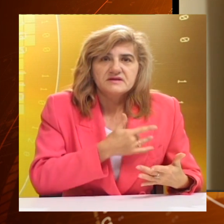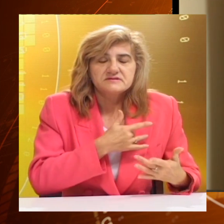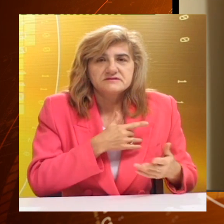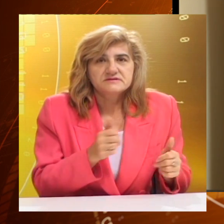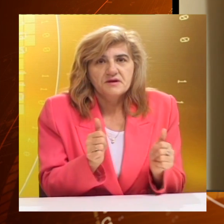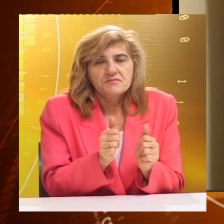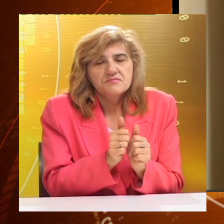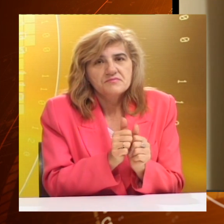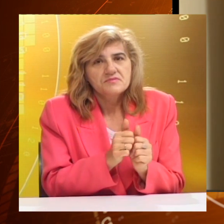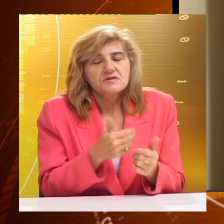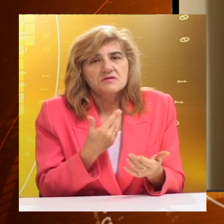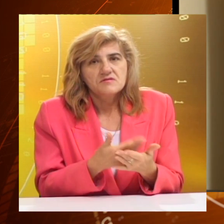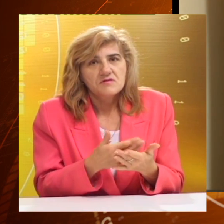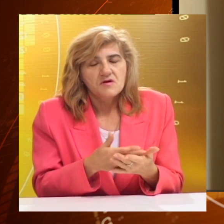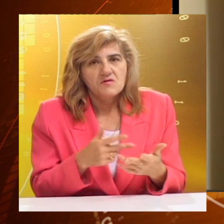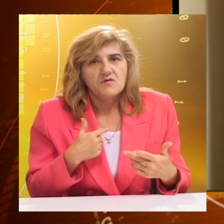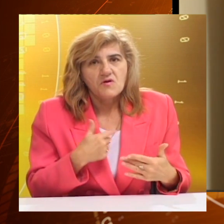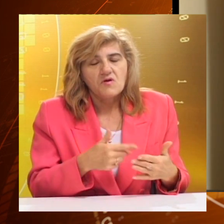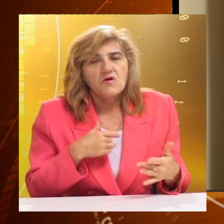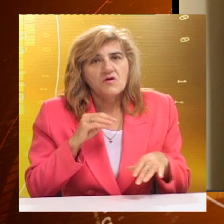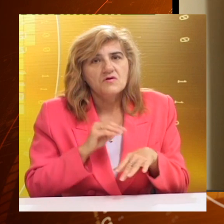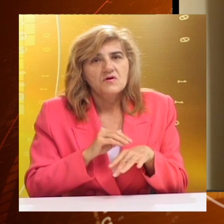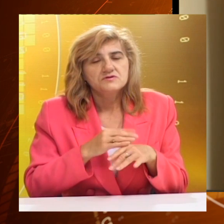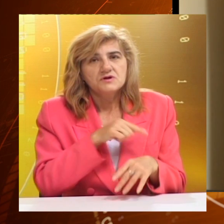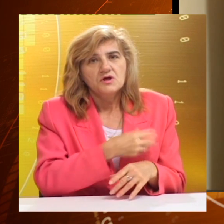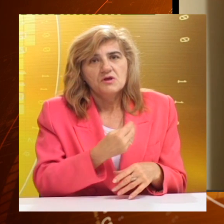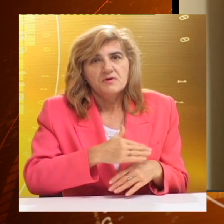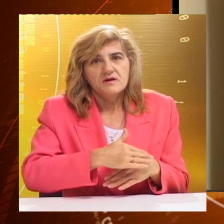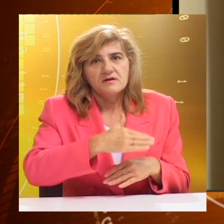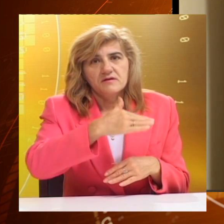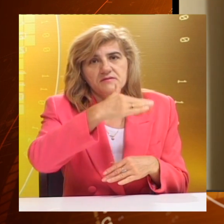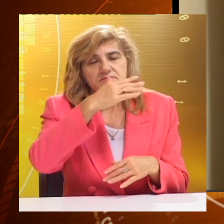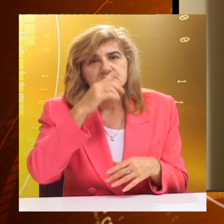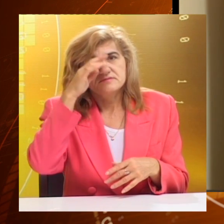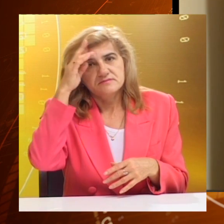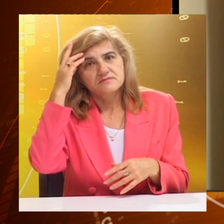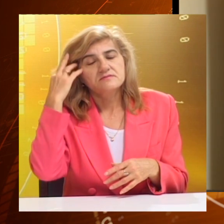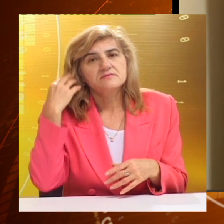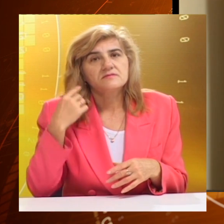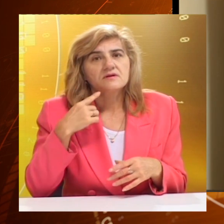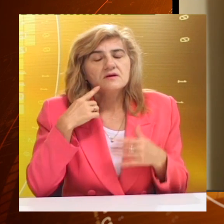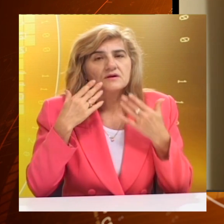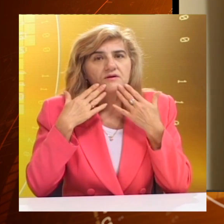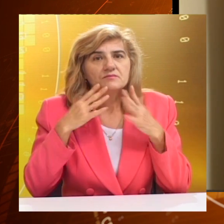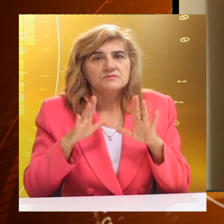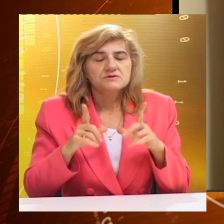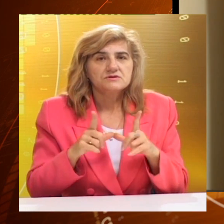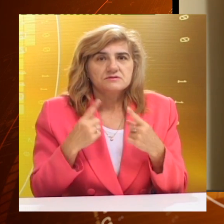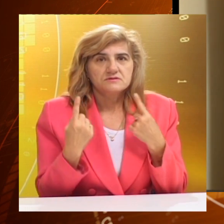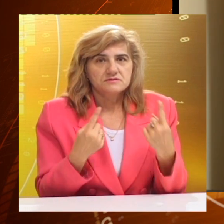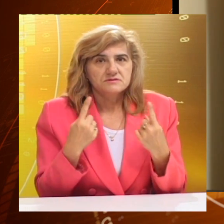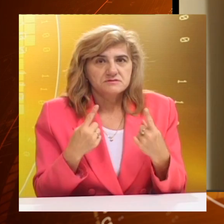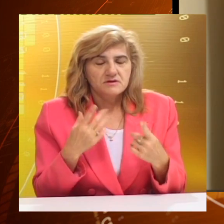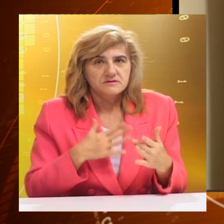majke i deteta tokom dojenja, koji značajno utiče na adekvatan psihički razvoj deteta, a i također i na